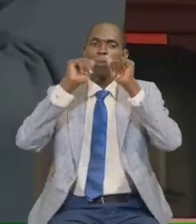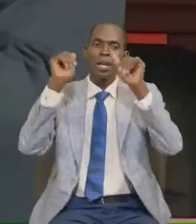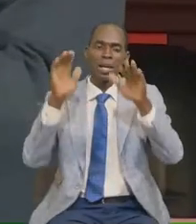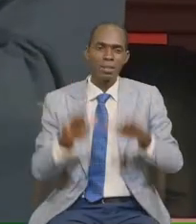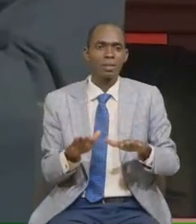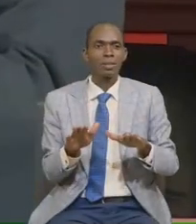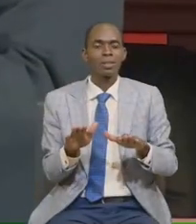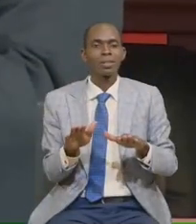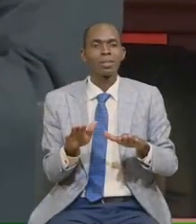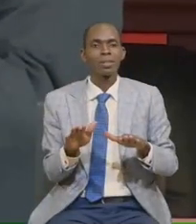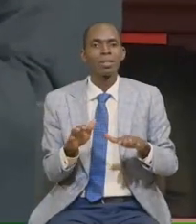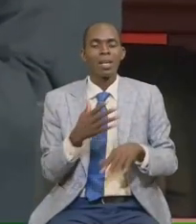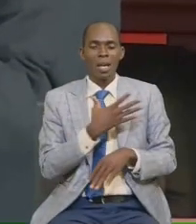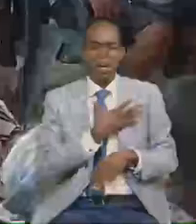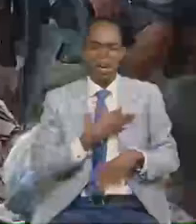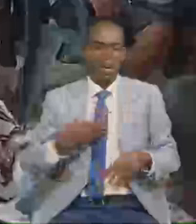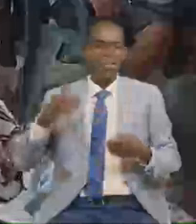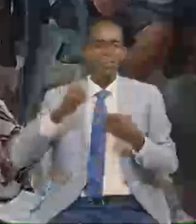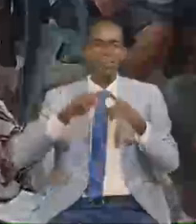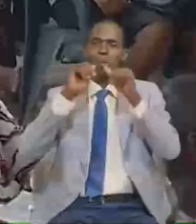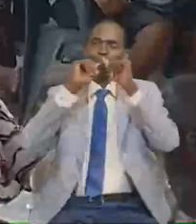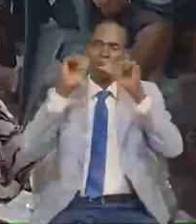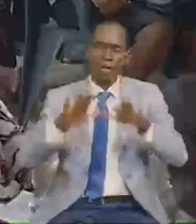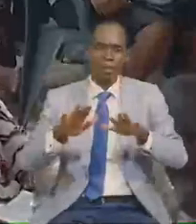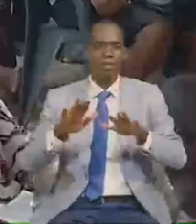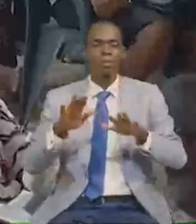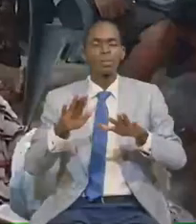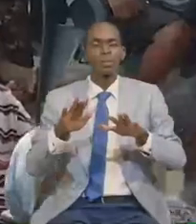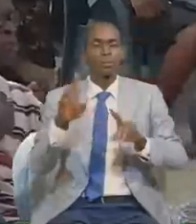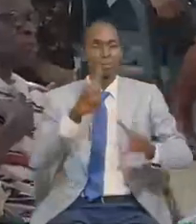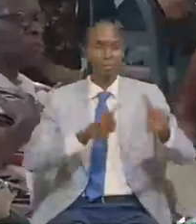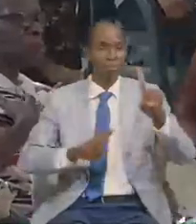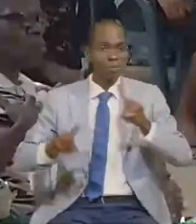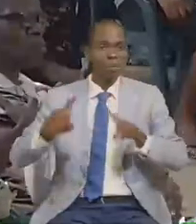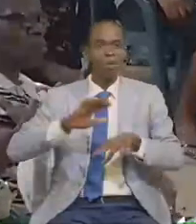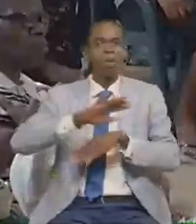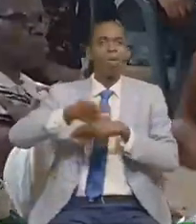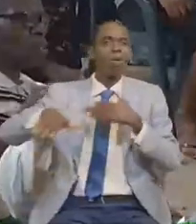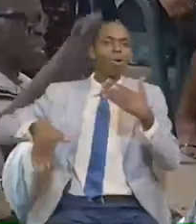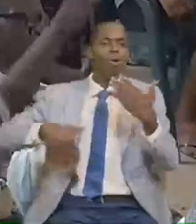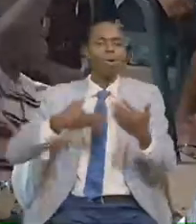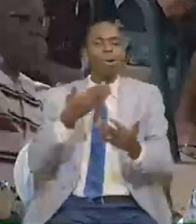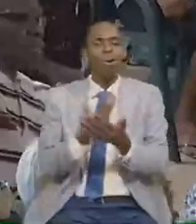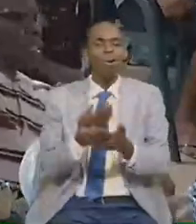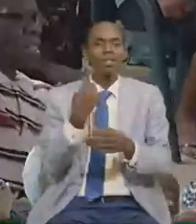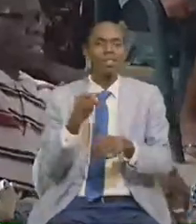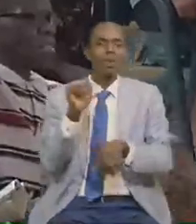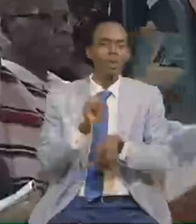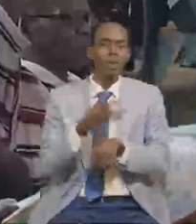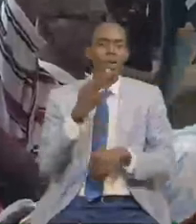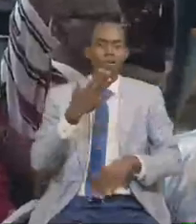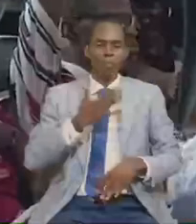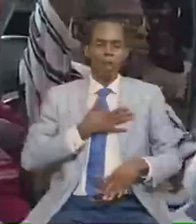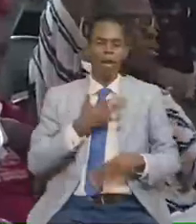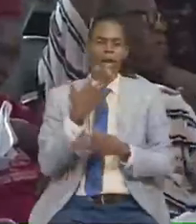Et pour bénir, répète, tout le travail de mes mains. Tu prêteras